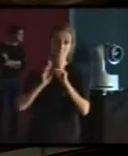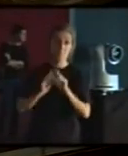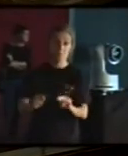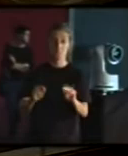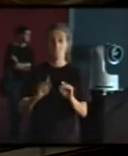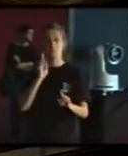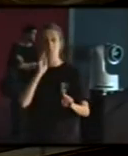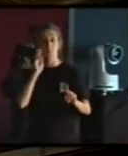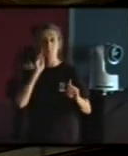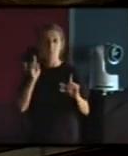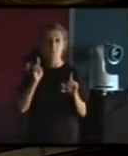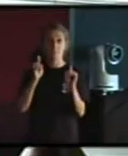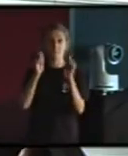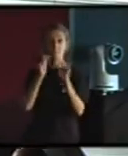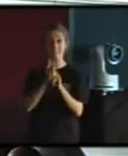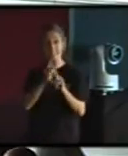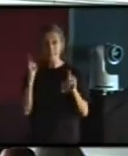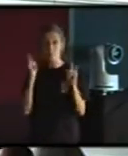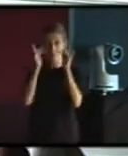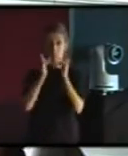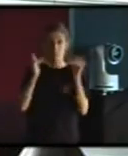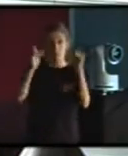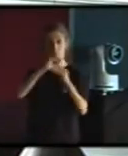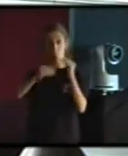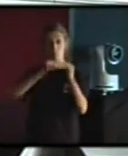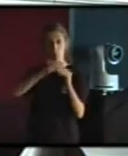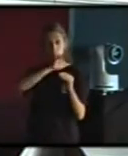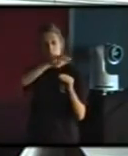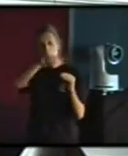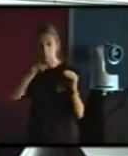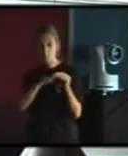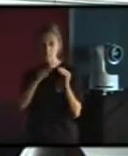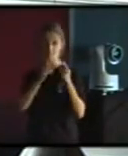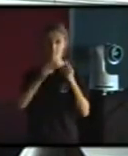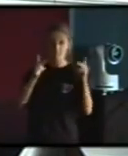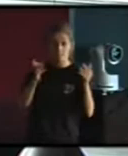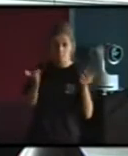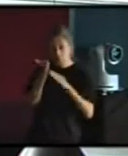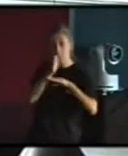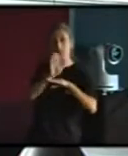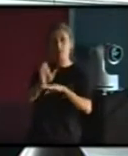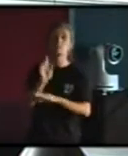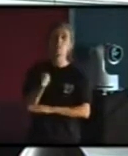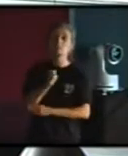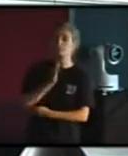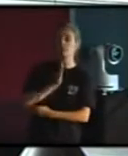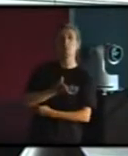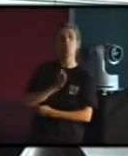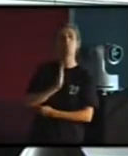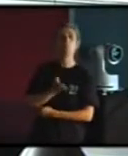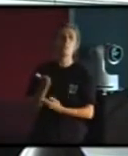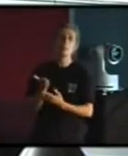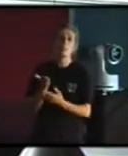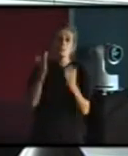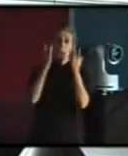en valeur les civilisations du vin, pas seulement à Bordeaux, mais d'une façon générale. Et Bordeaux est représentative évidemment des civilisations du vin